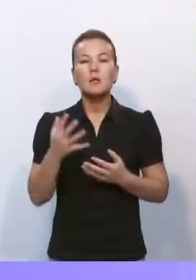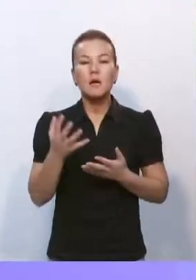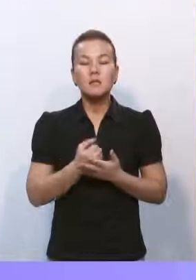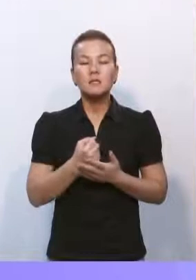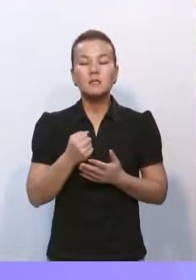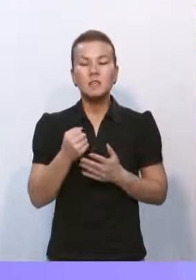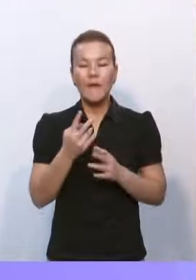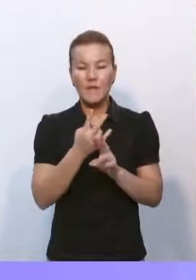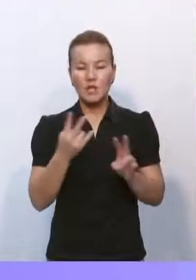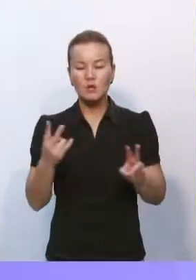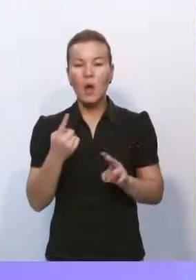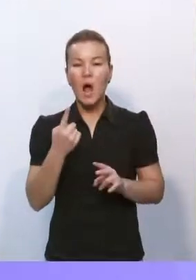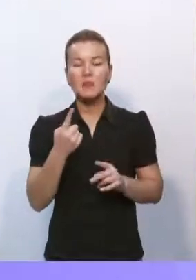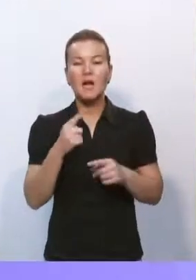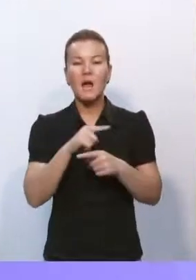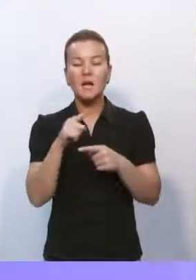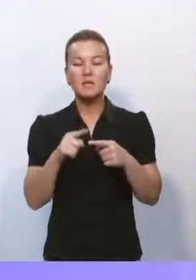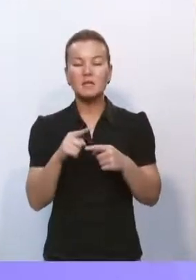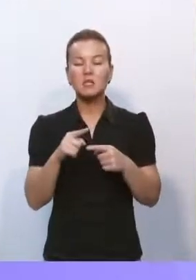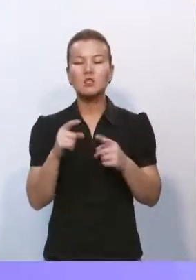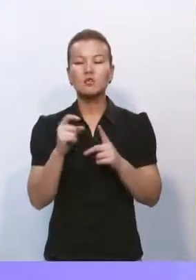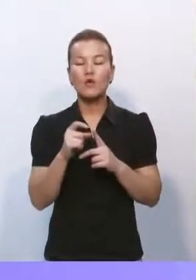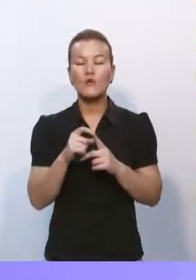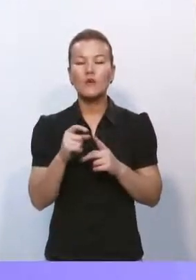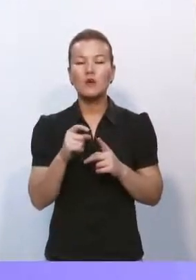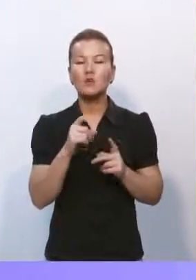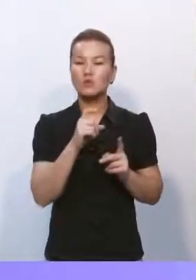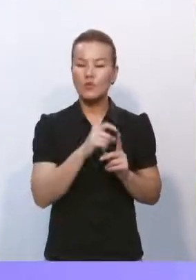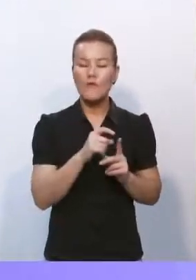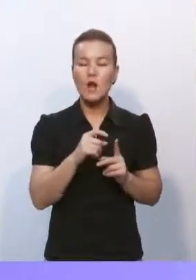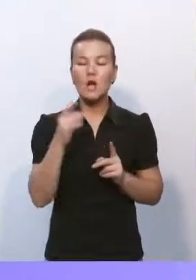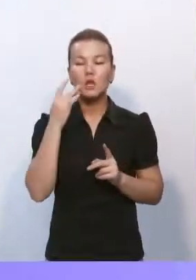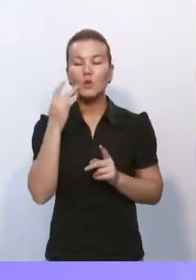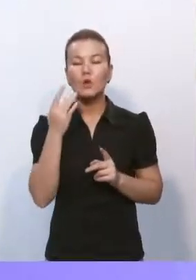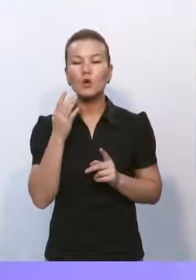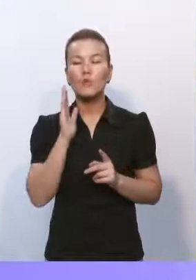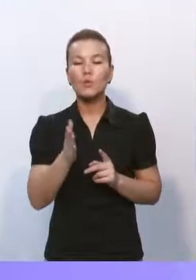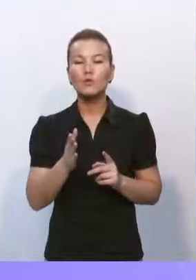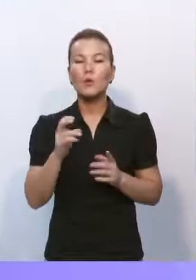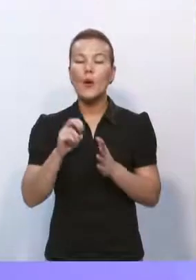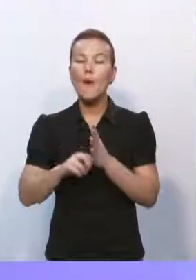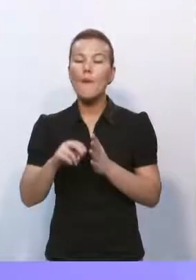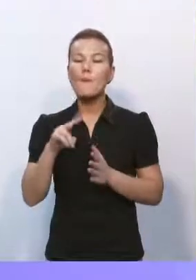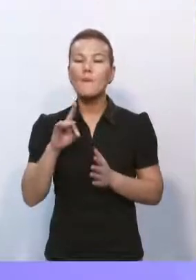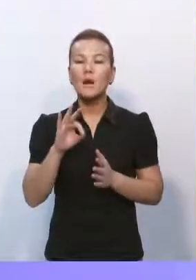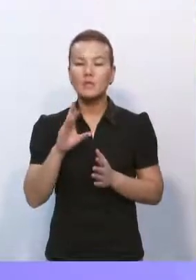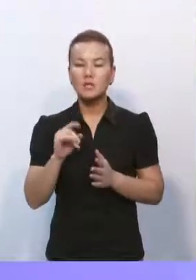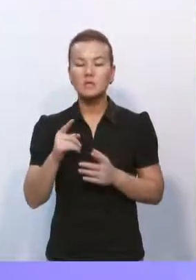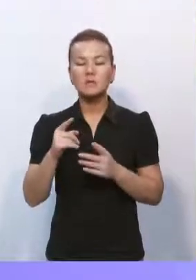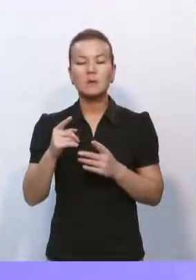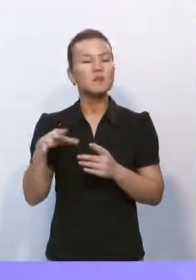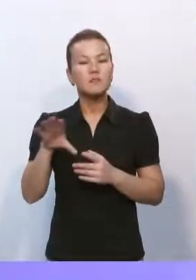Найдите в ряду однокоренных слов слово, которое будет проверочным для всех